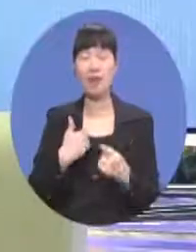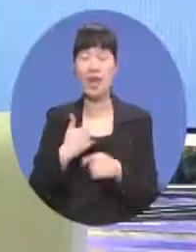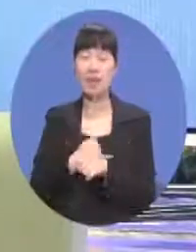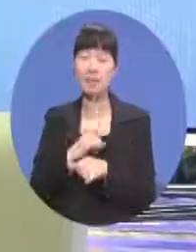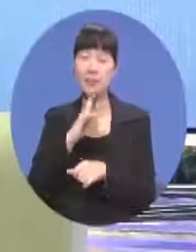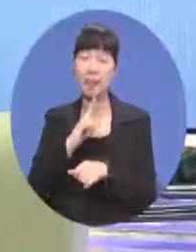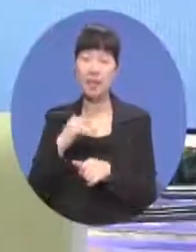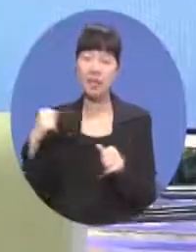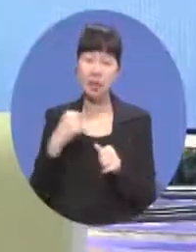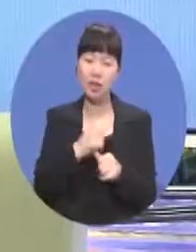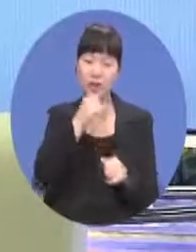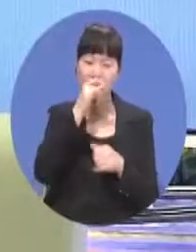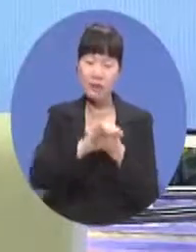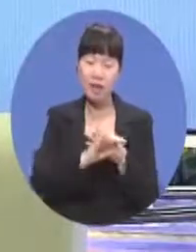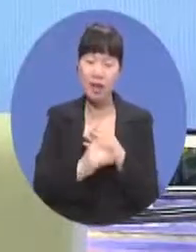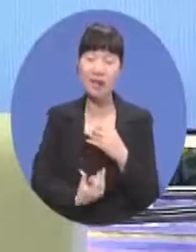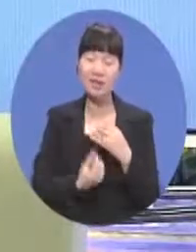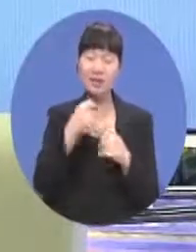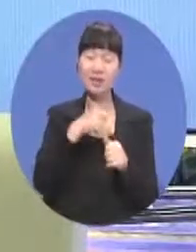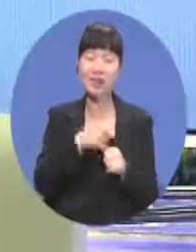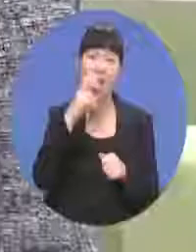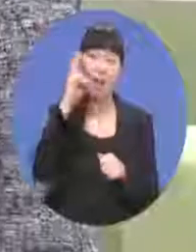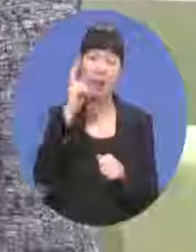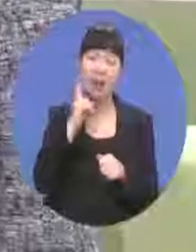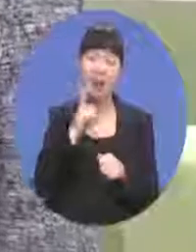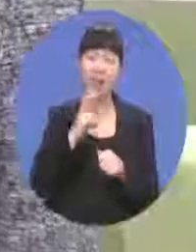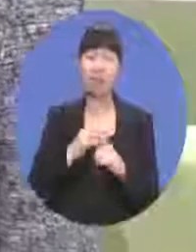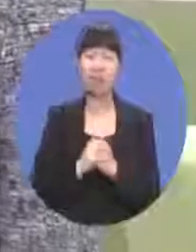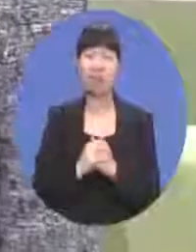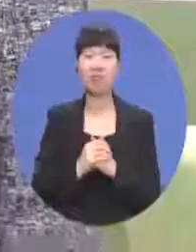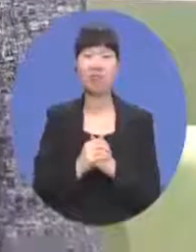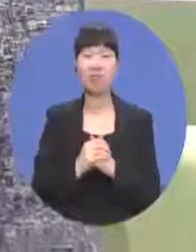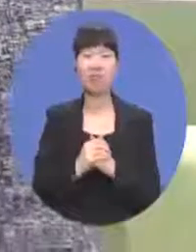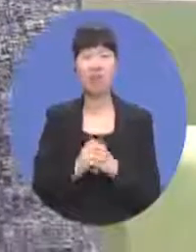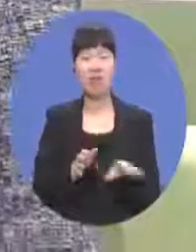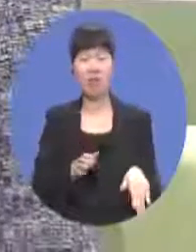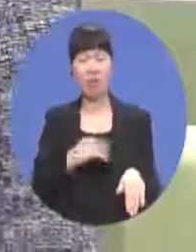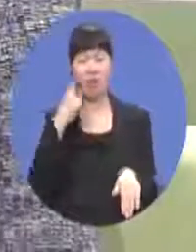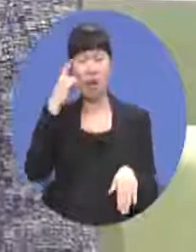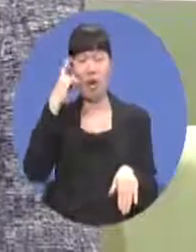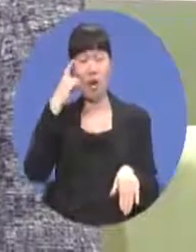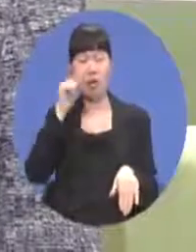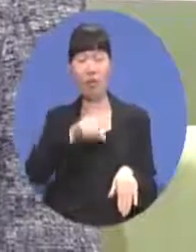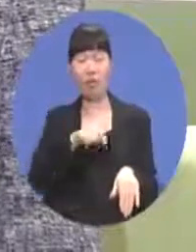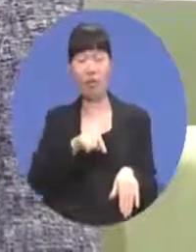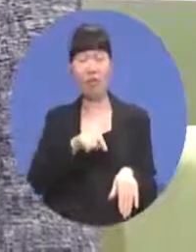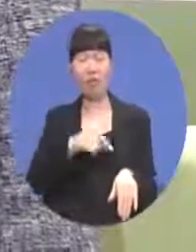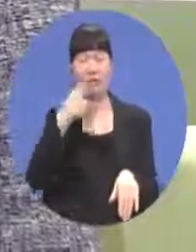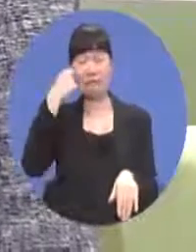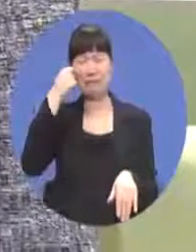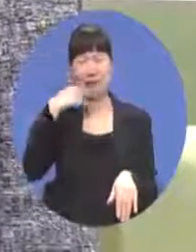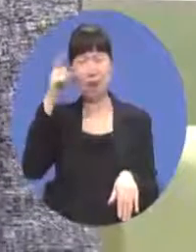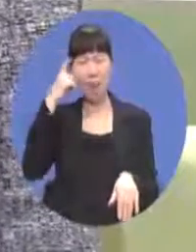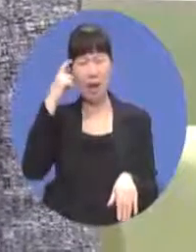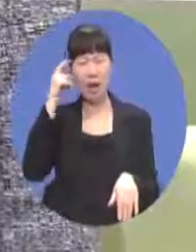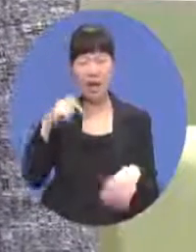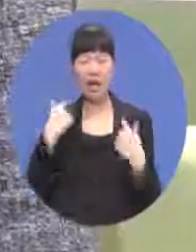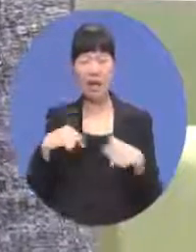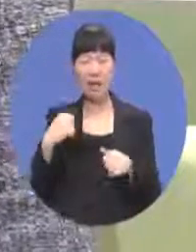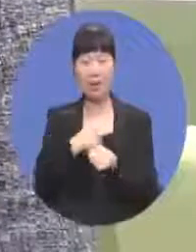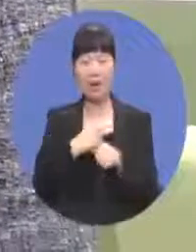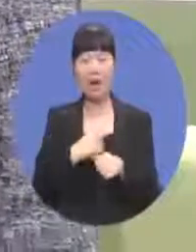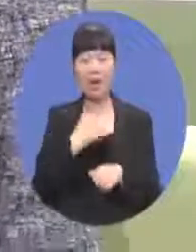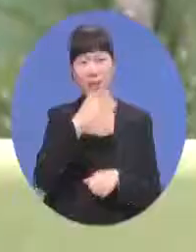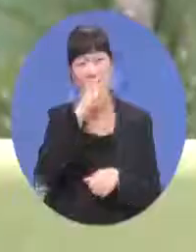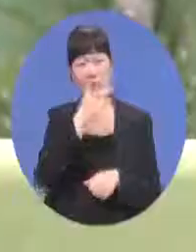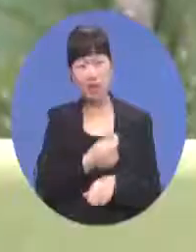말이 때릴 수 있었으면 진작 때렸을 그렇죠. 거예요. 이거거든요. 시키지 않아도. 아니면 너는 왜 그래. 왜 그렇게 징징대고 그래. 왜 맨날 맞고 다녀